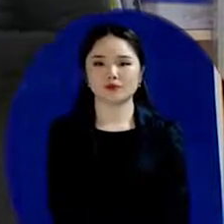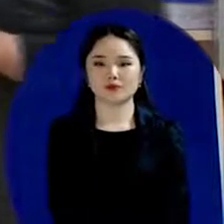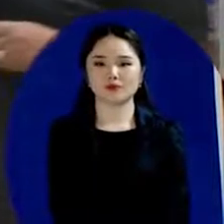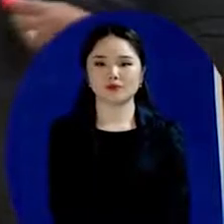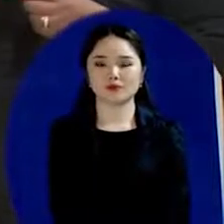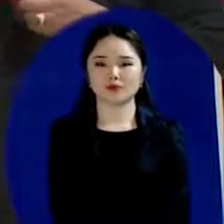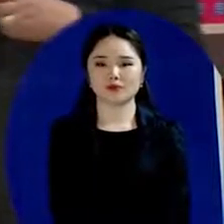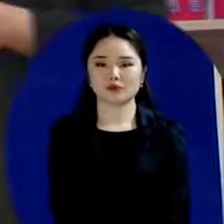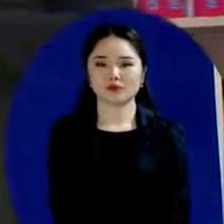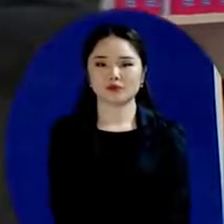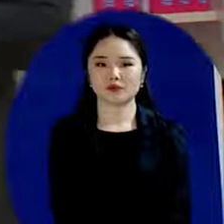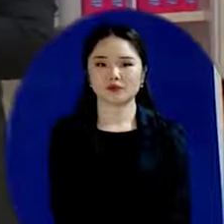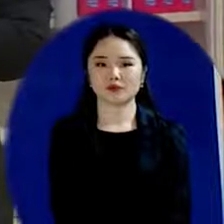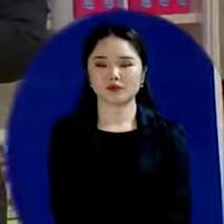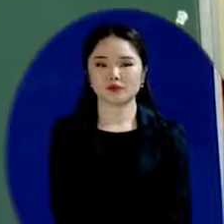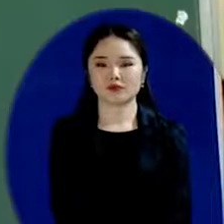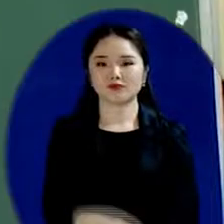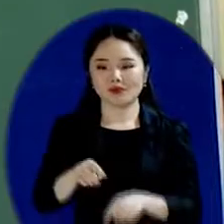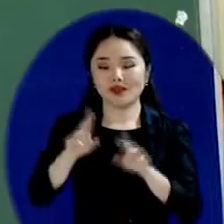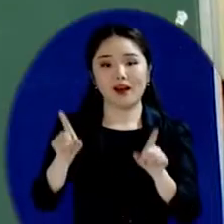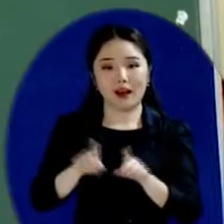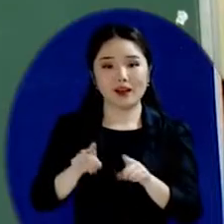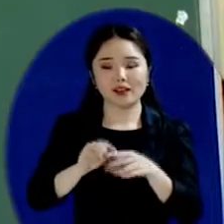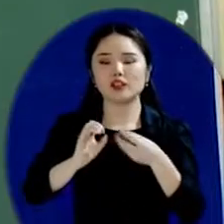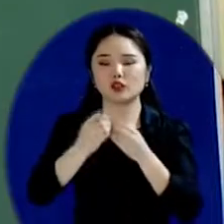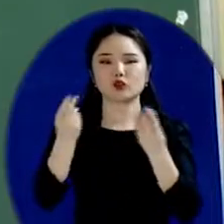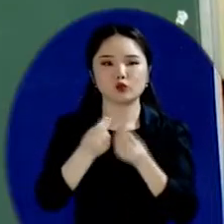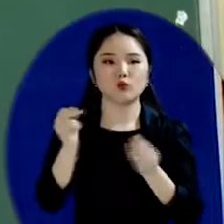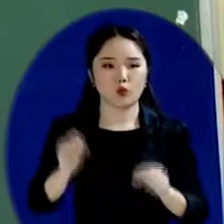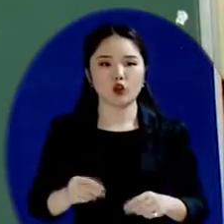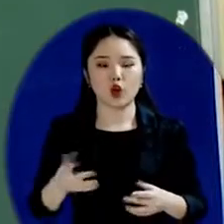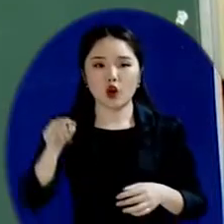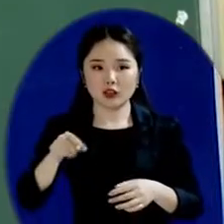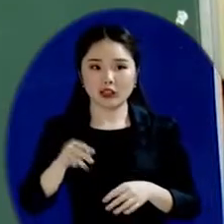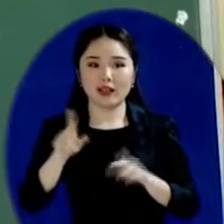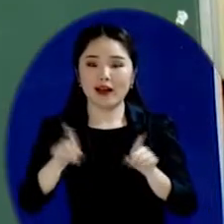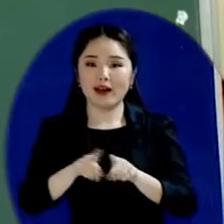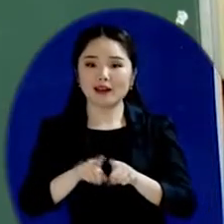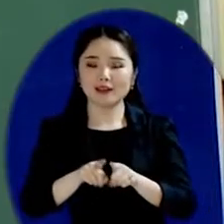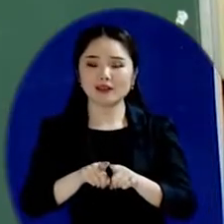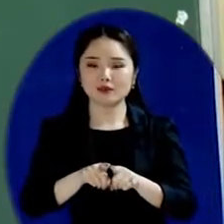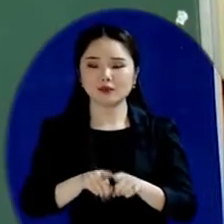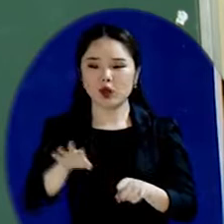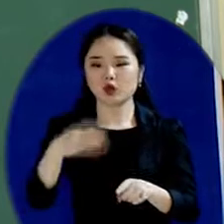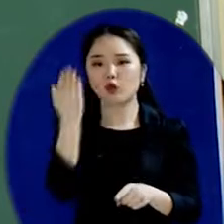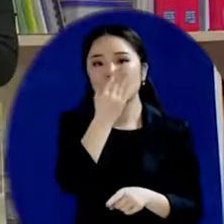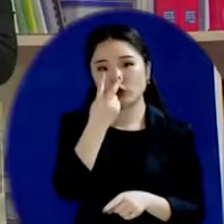За ингэж хөвгтүүдээ диаграммыг бас байгуулж болох юм байна. Одоо энэхүү диаграмма бүгдээрээ